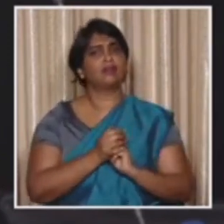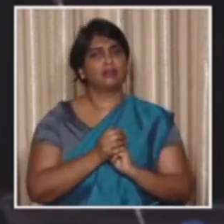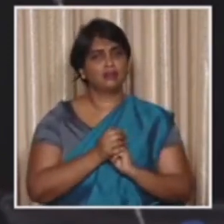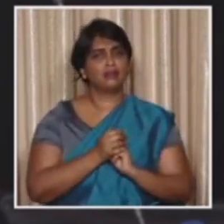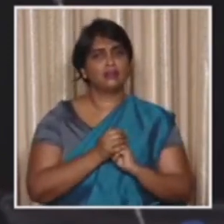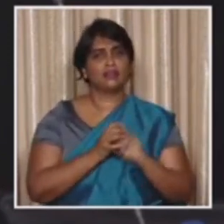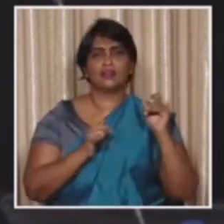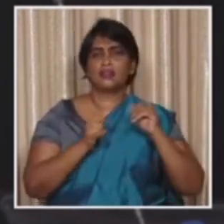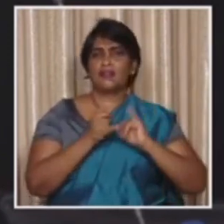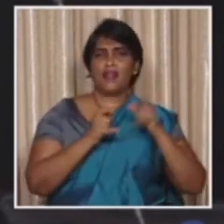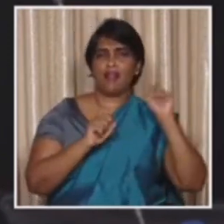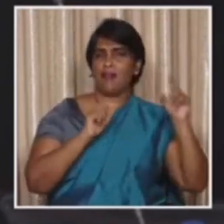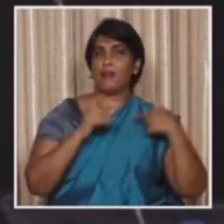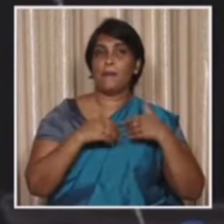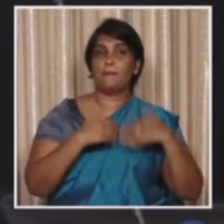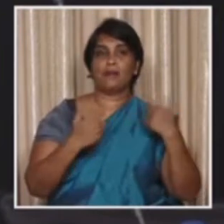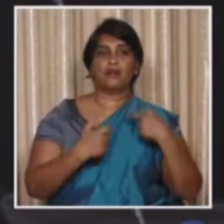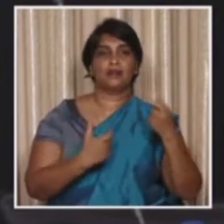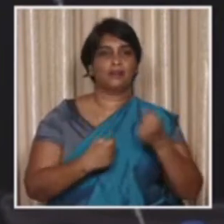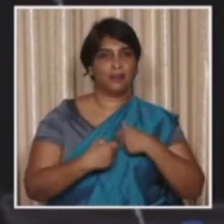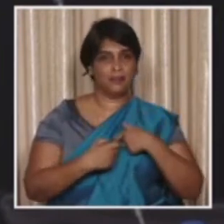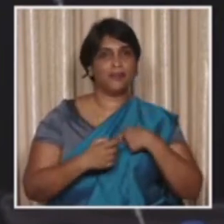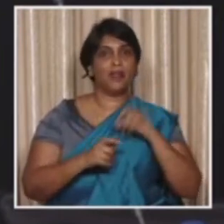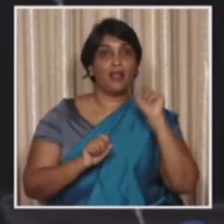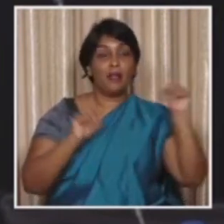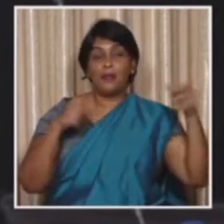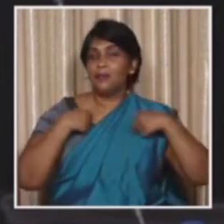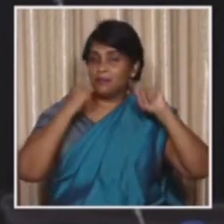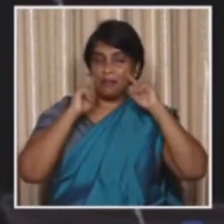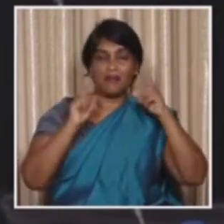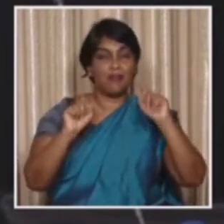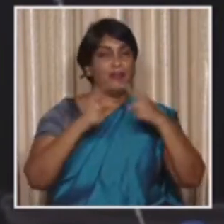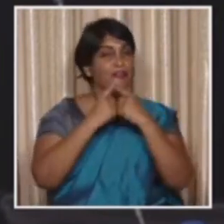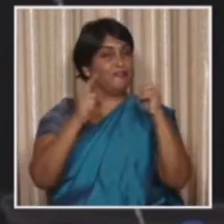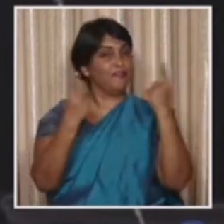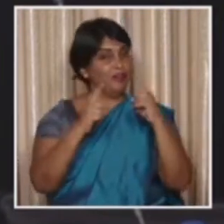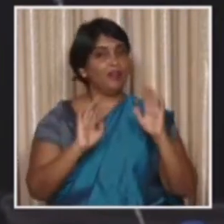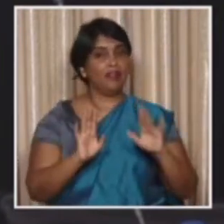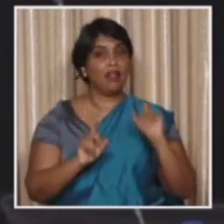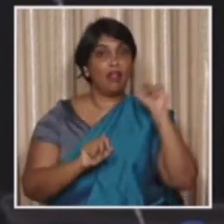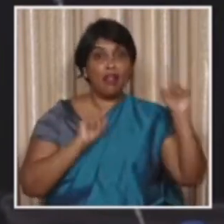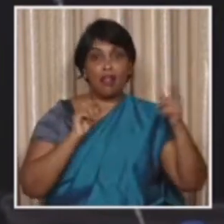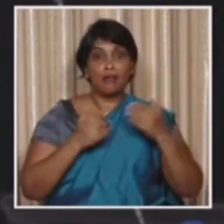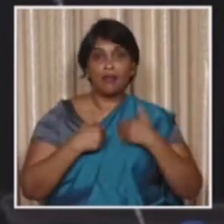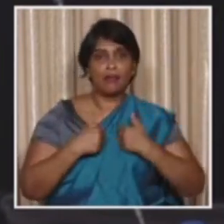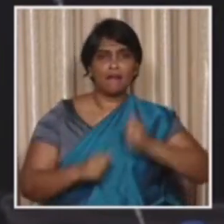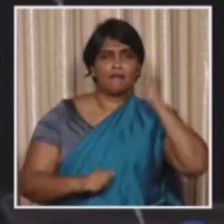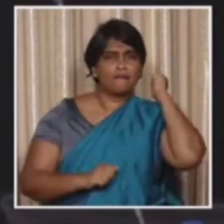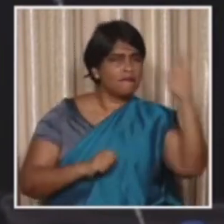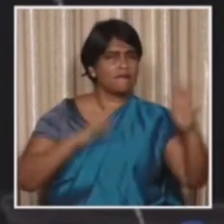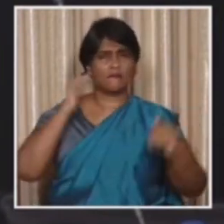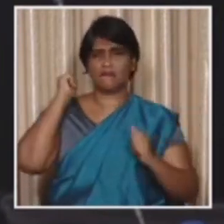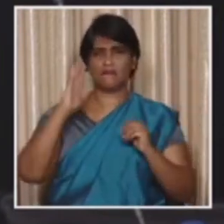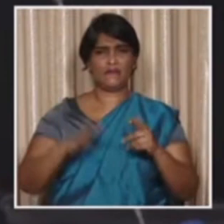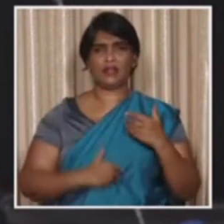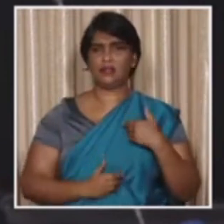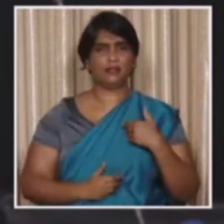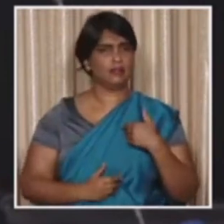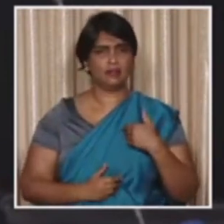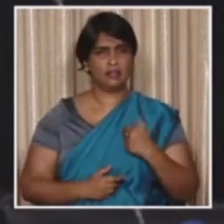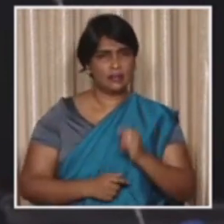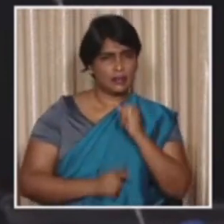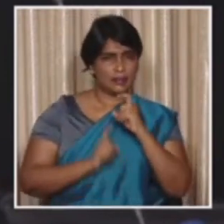saman mokadda kiyala namakin hitiya mata matakath naha hitupu nam pramana Itu udah hebat ini nama lingi itu kan mama kata aja ini,